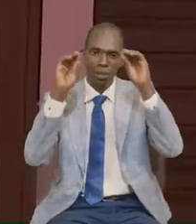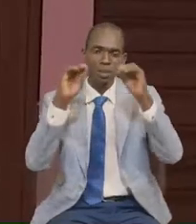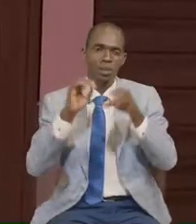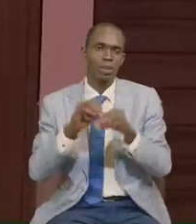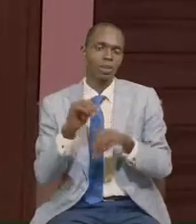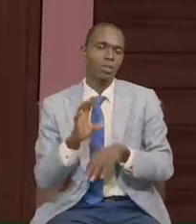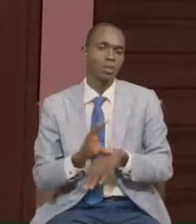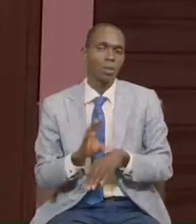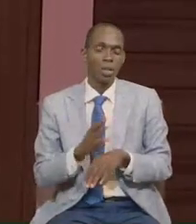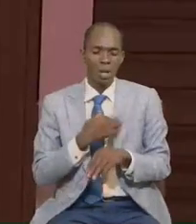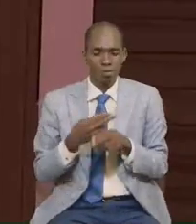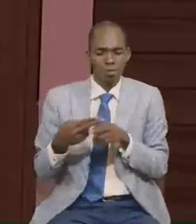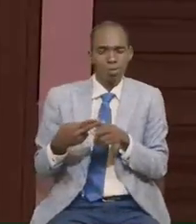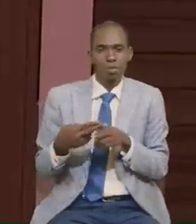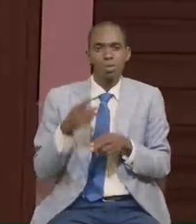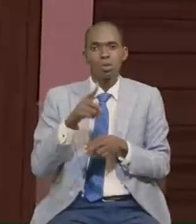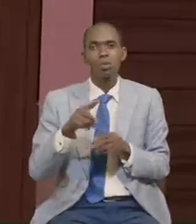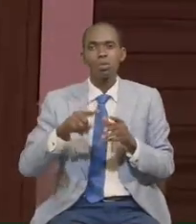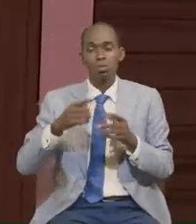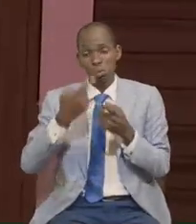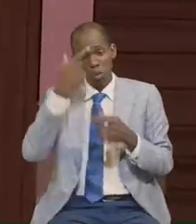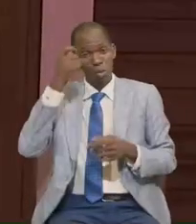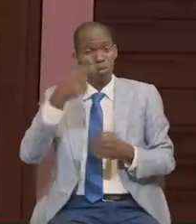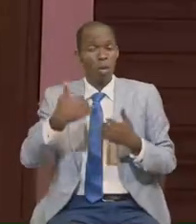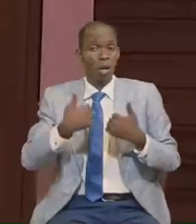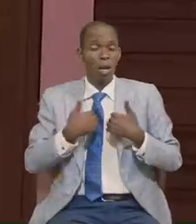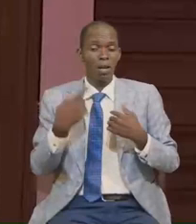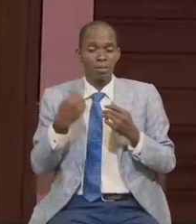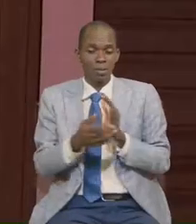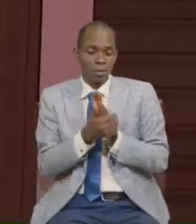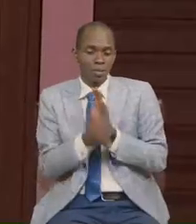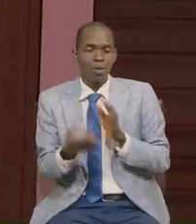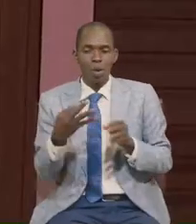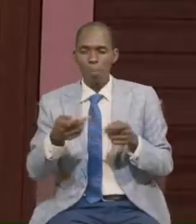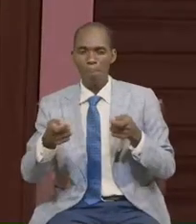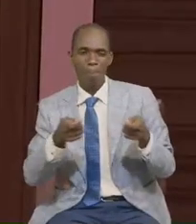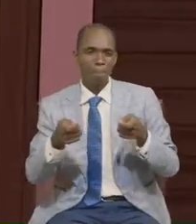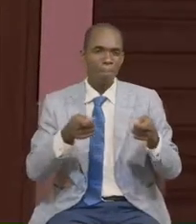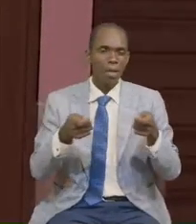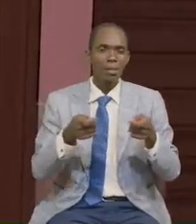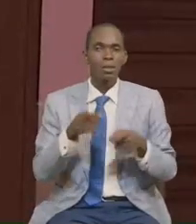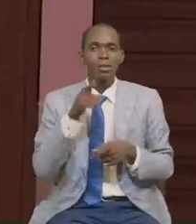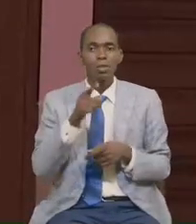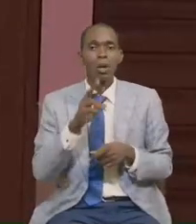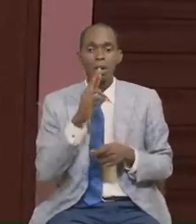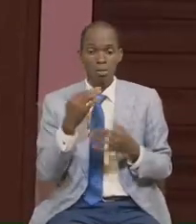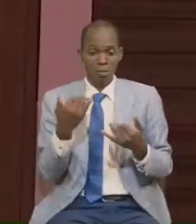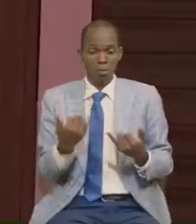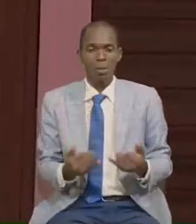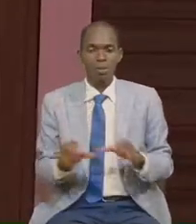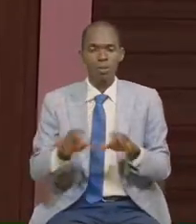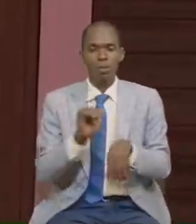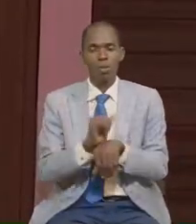très longtemps après, parce que tu avais des aptitudes d'administration, tu fais l'administration.